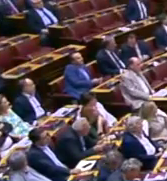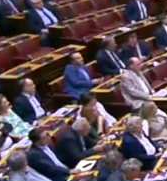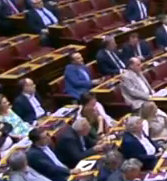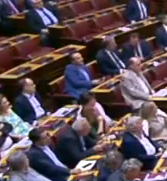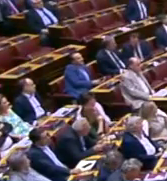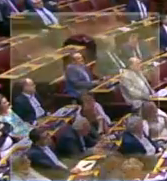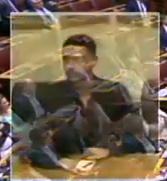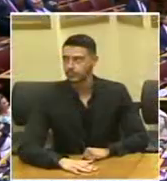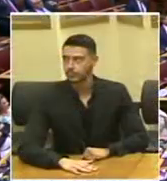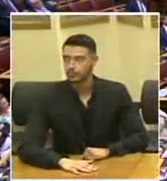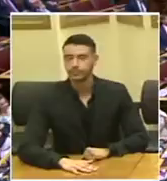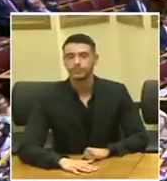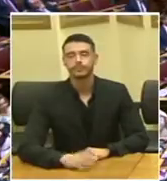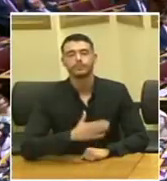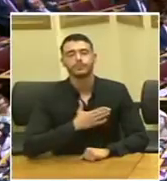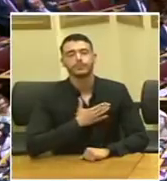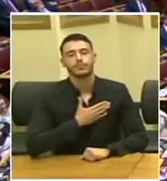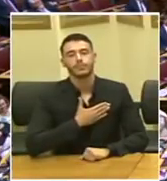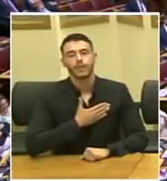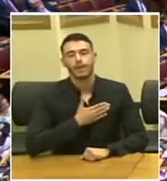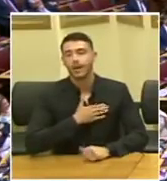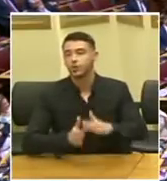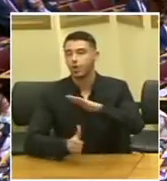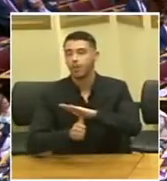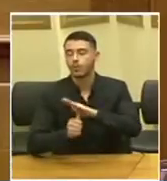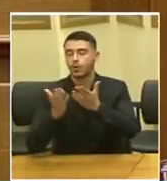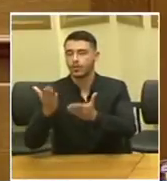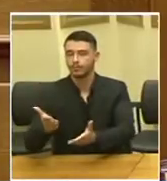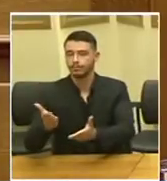Ευχαριστώ, κύριε Πρόεδρε. Θέλω να ευχαριστήσω